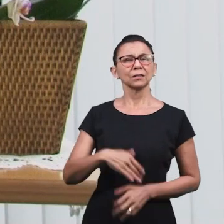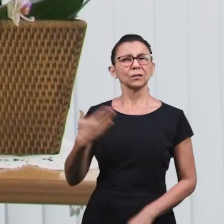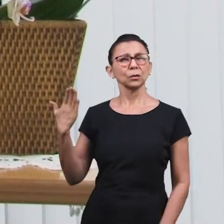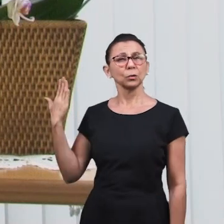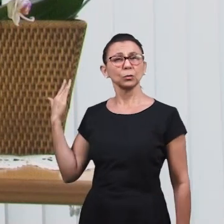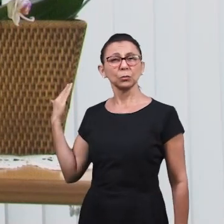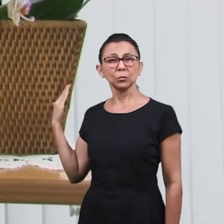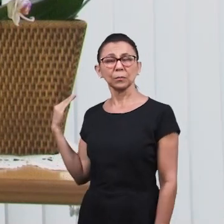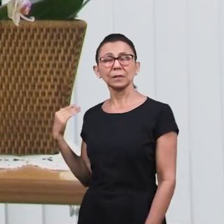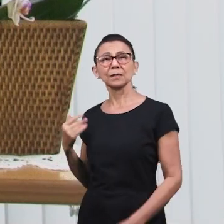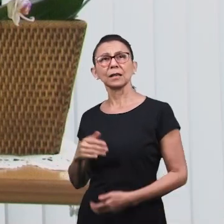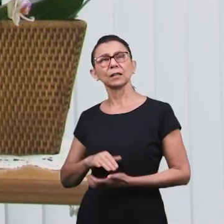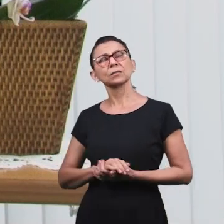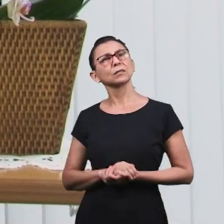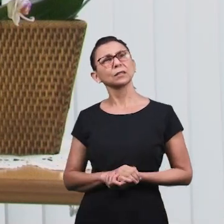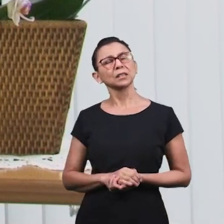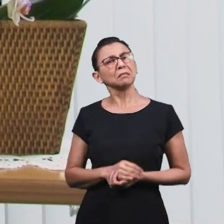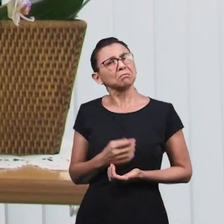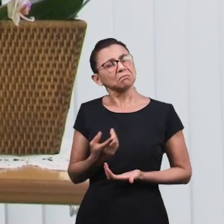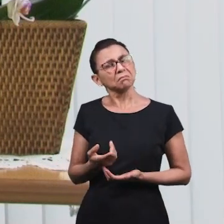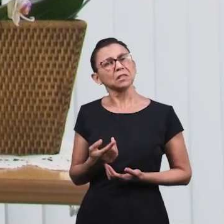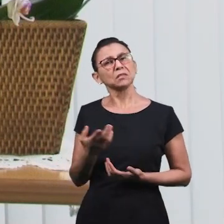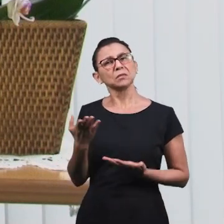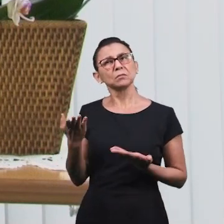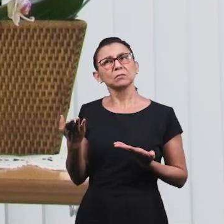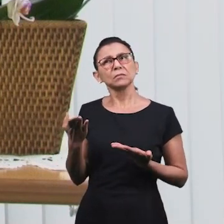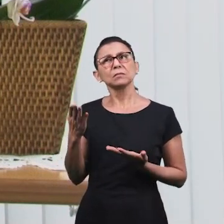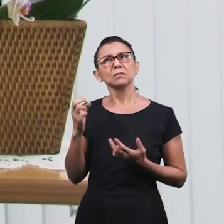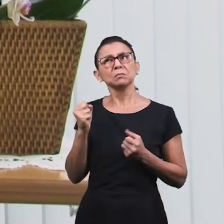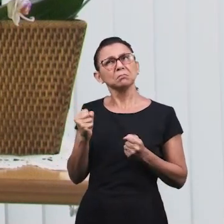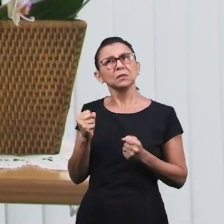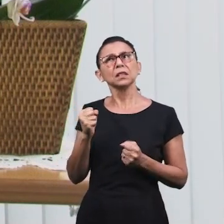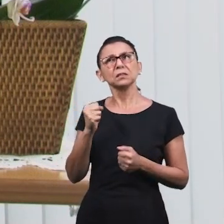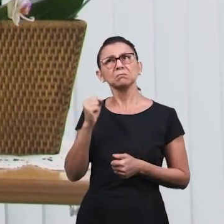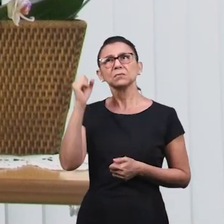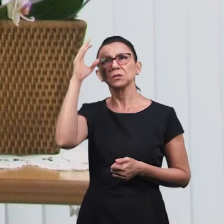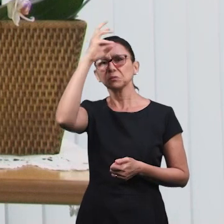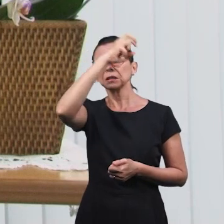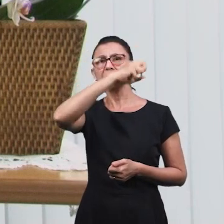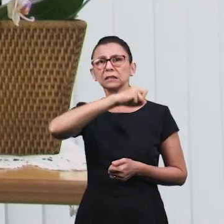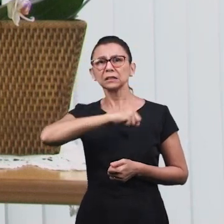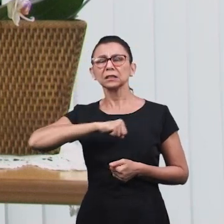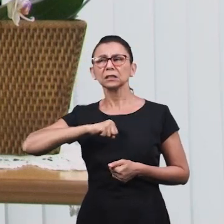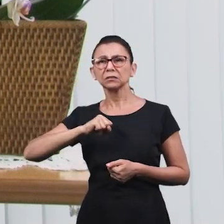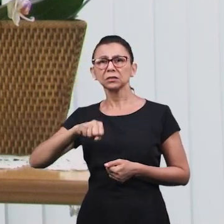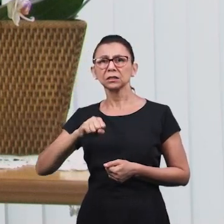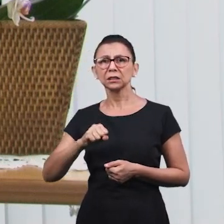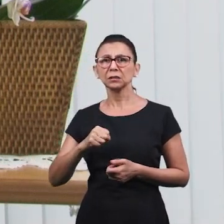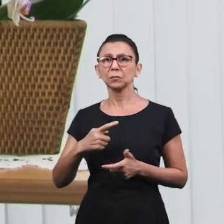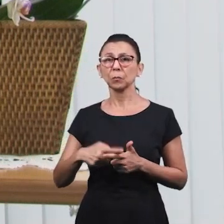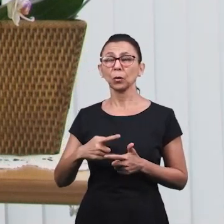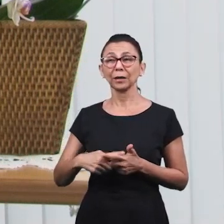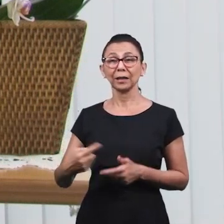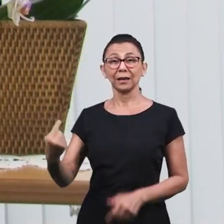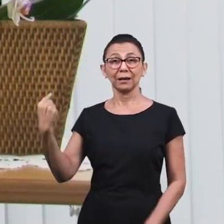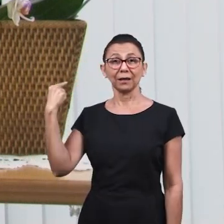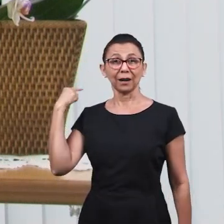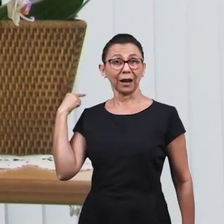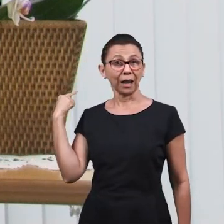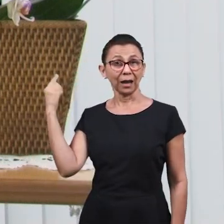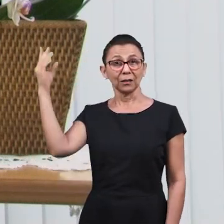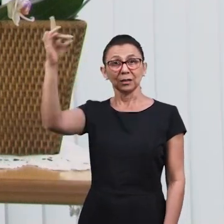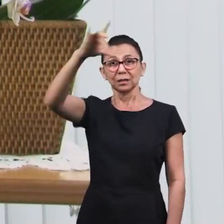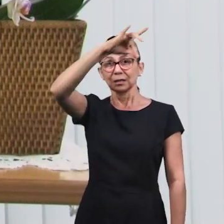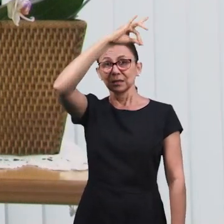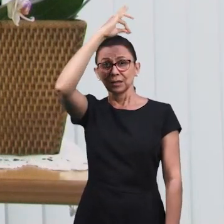Donc mes frères et sœurs, voyez bien, l'Église, pendant ces jours-là, on pouvait dire que c'est